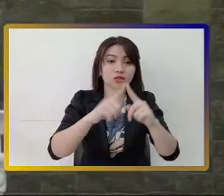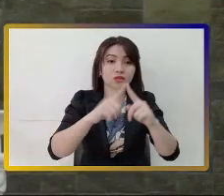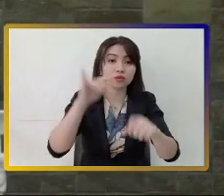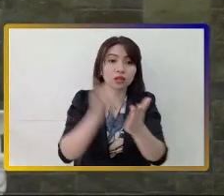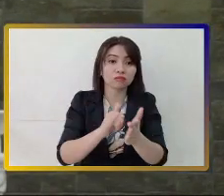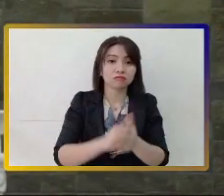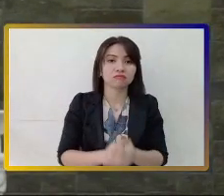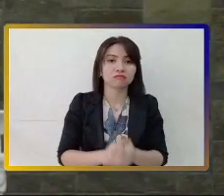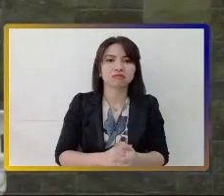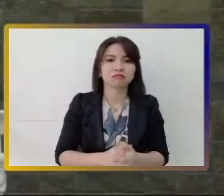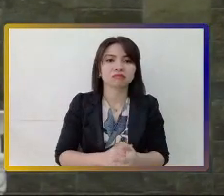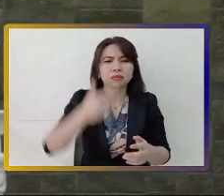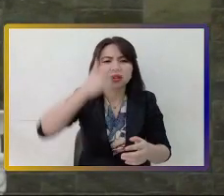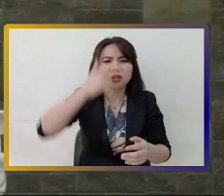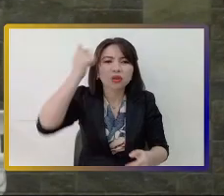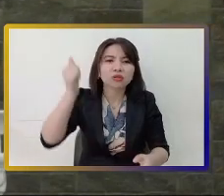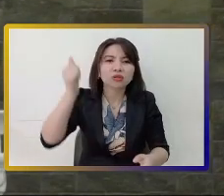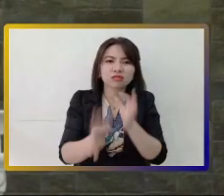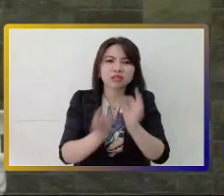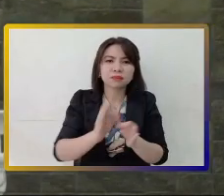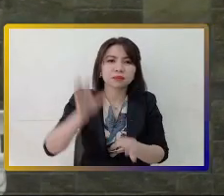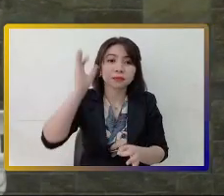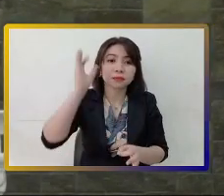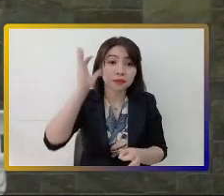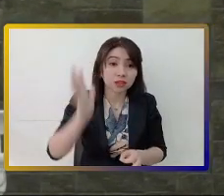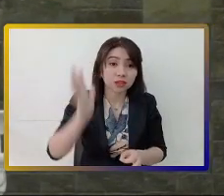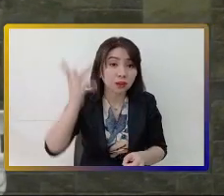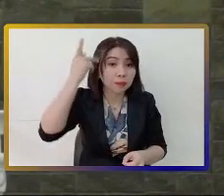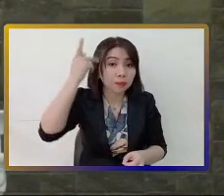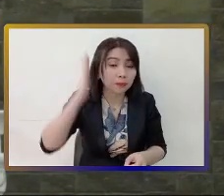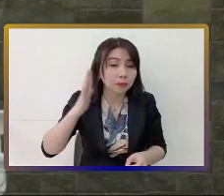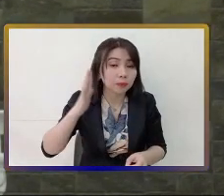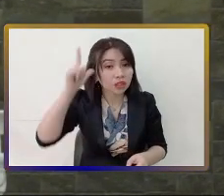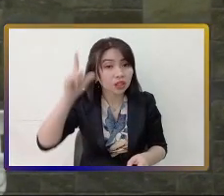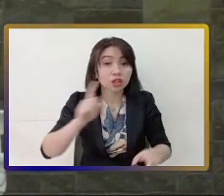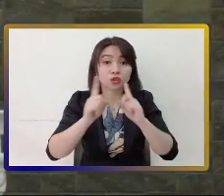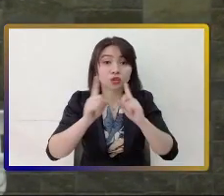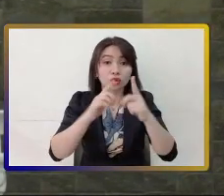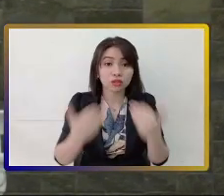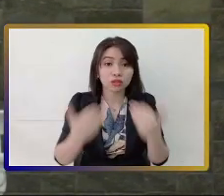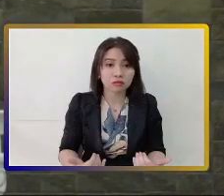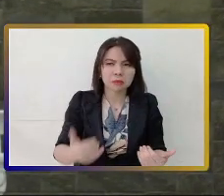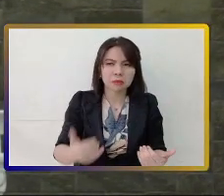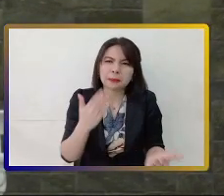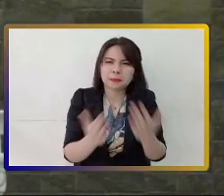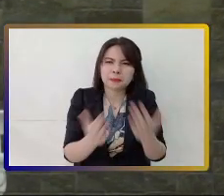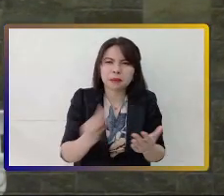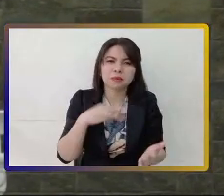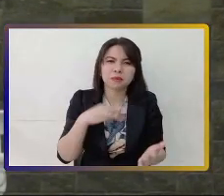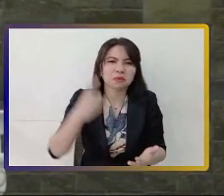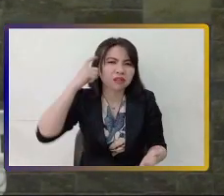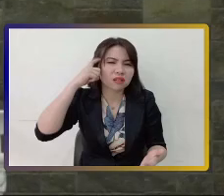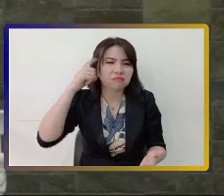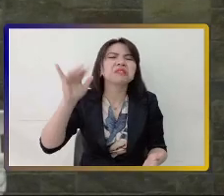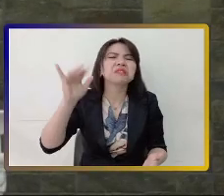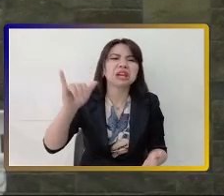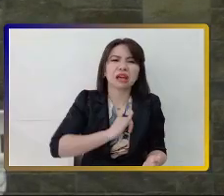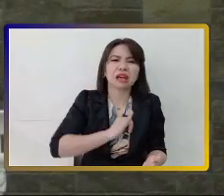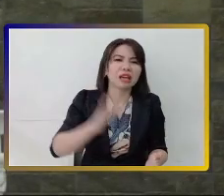maaaring, yes, alam ko na to, yes, narinig ko na ito, but there's only one word